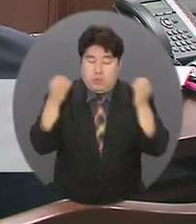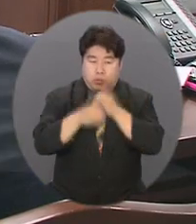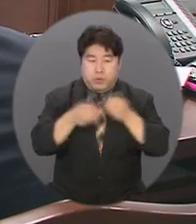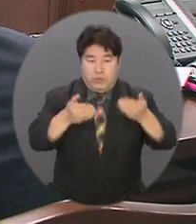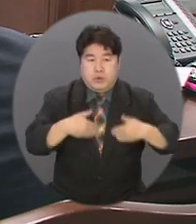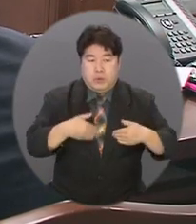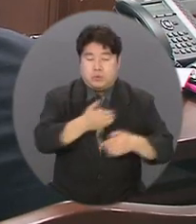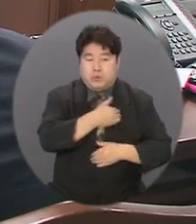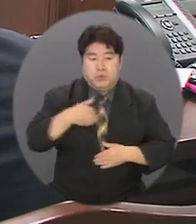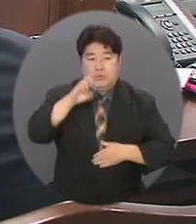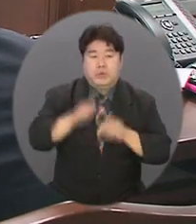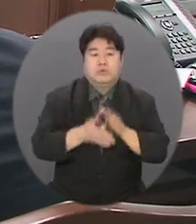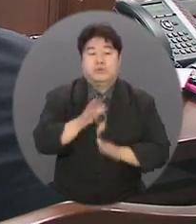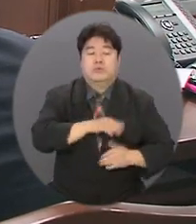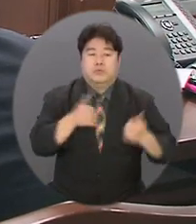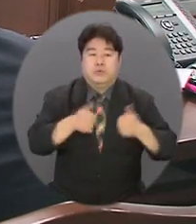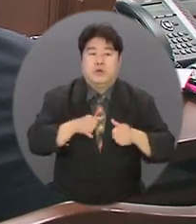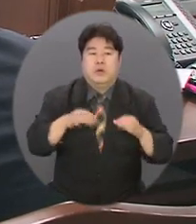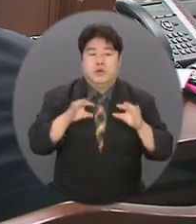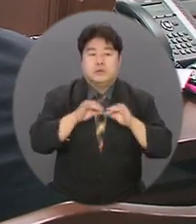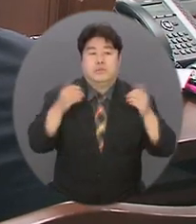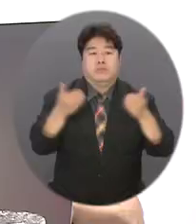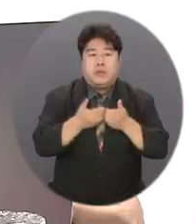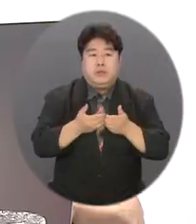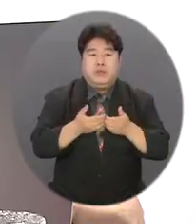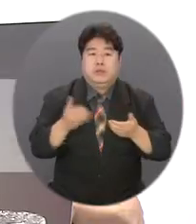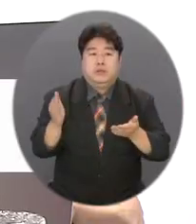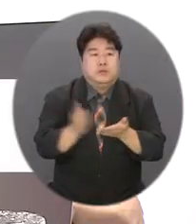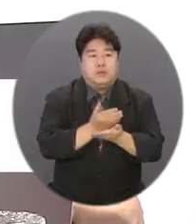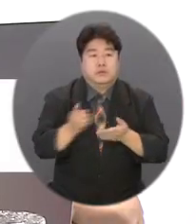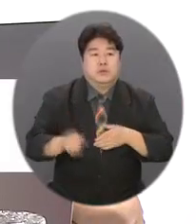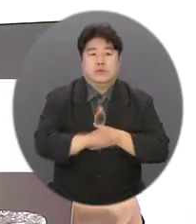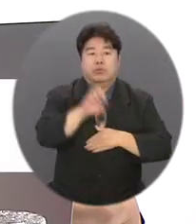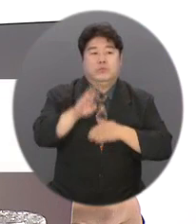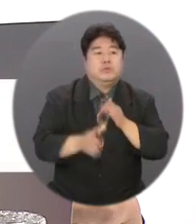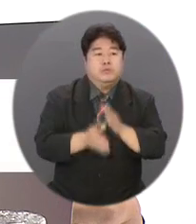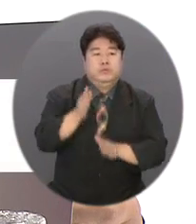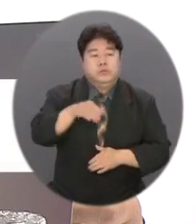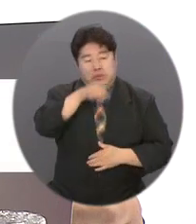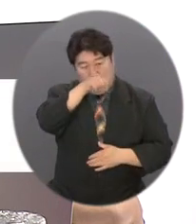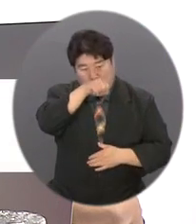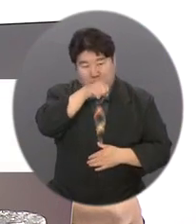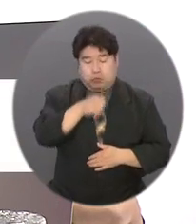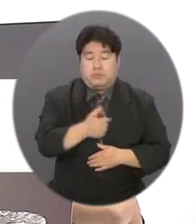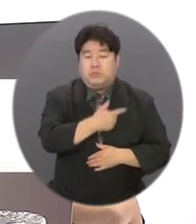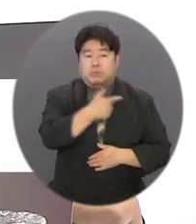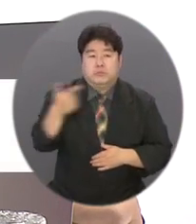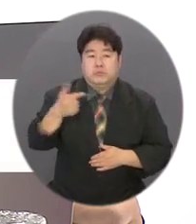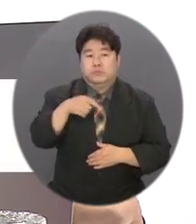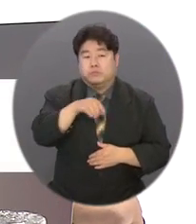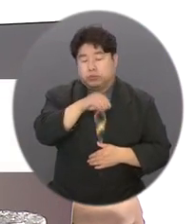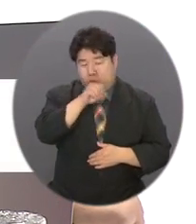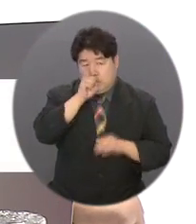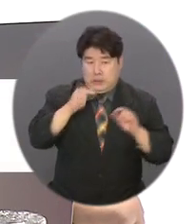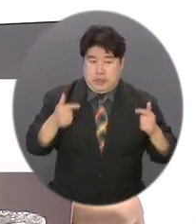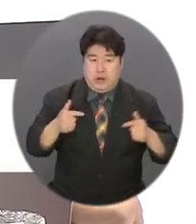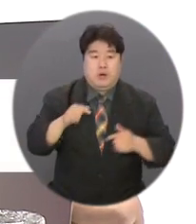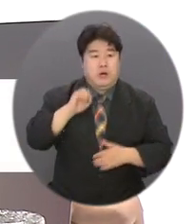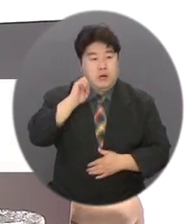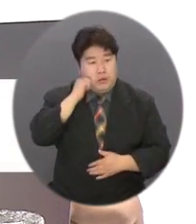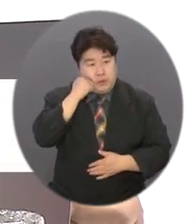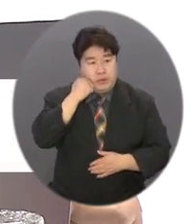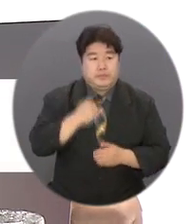실제로 광주시의회 에서는 찬반 의견이 가졌습니다 우리 각료 의식 애정이 매우 불건전 하고 어렵다